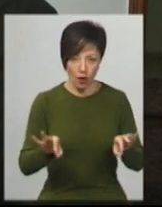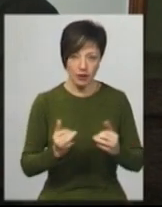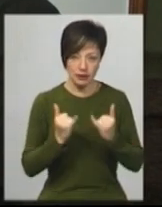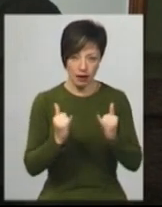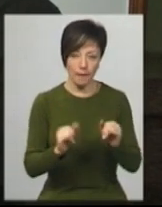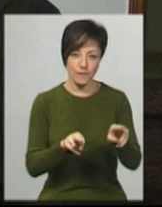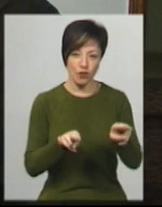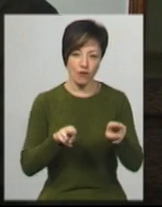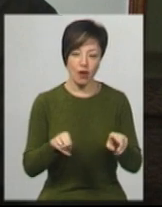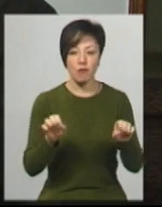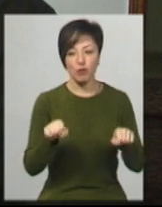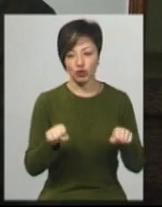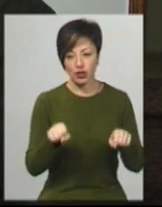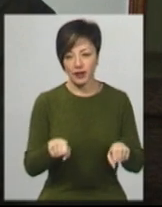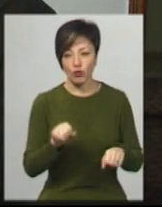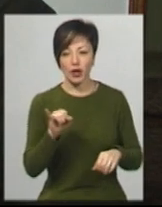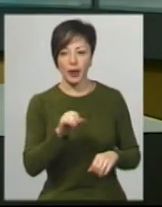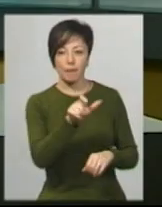полювання, можливо, і мисливці.